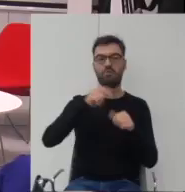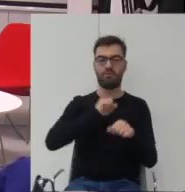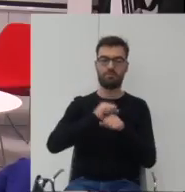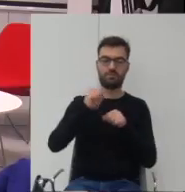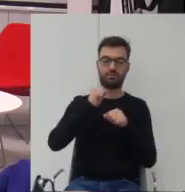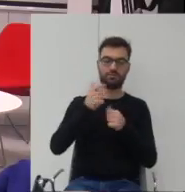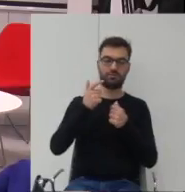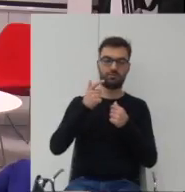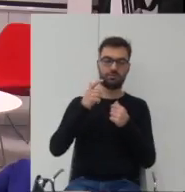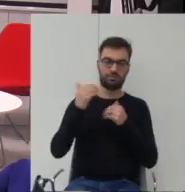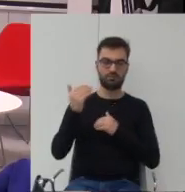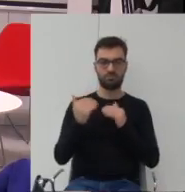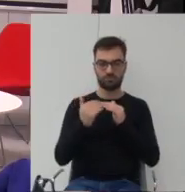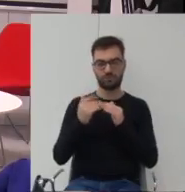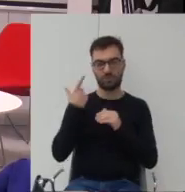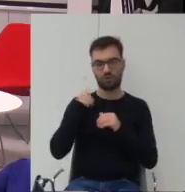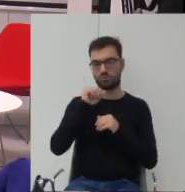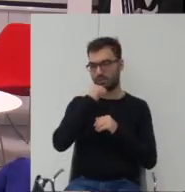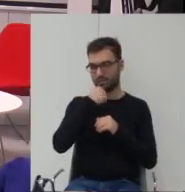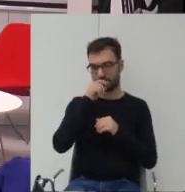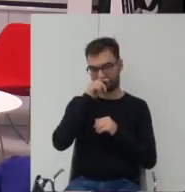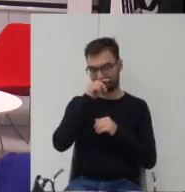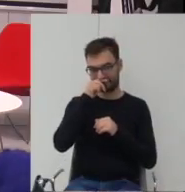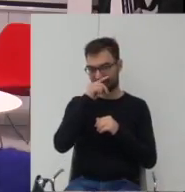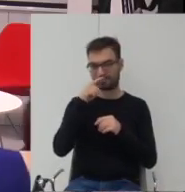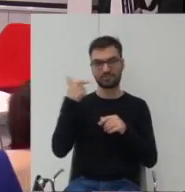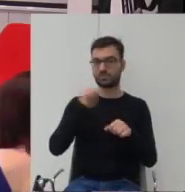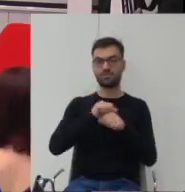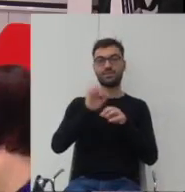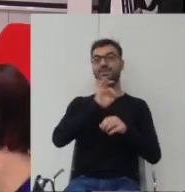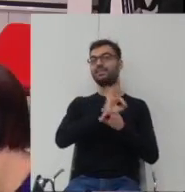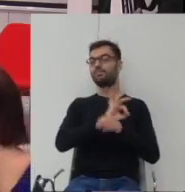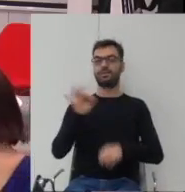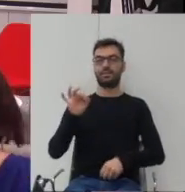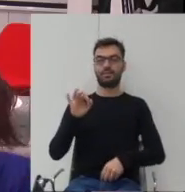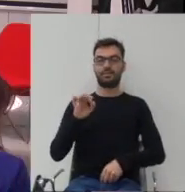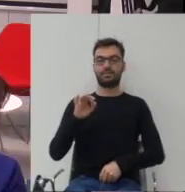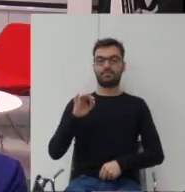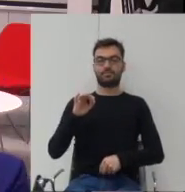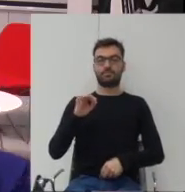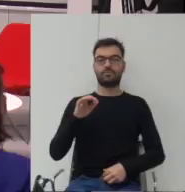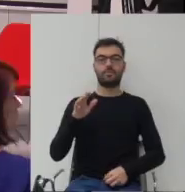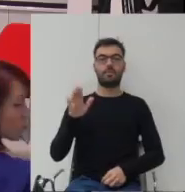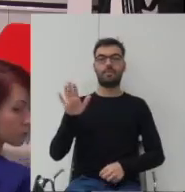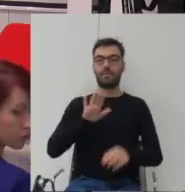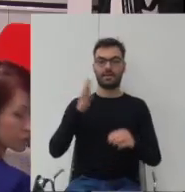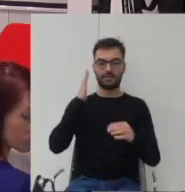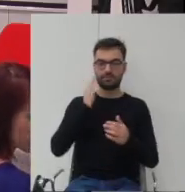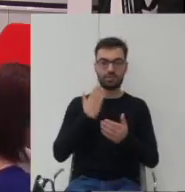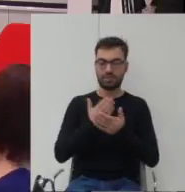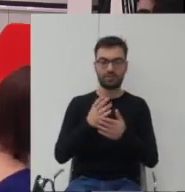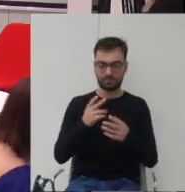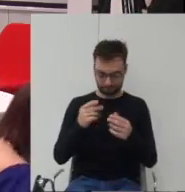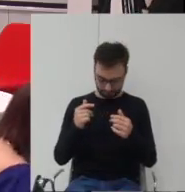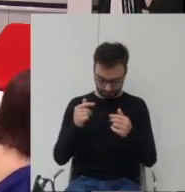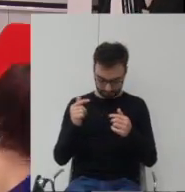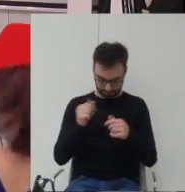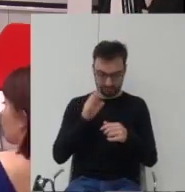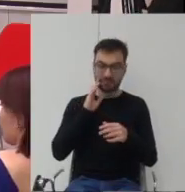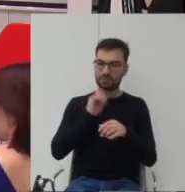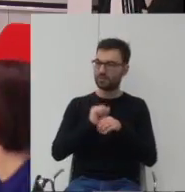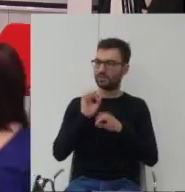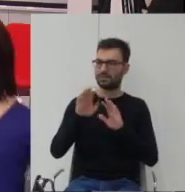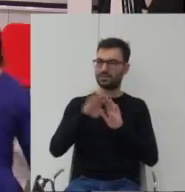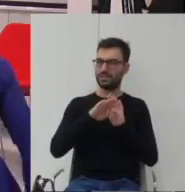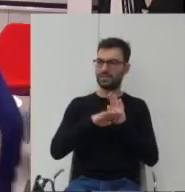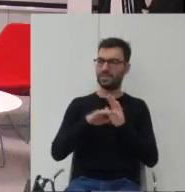być dla tych osób przystosowana. To nie powinny być wyspecjalizowane miejsca, tylko jest chyba